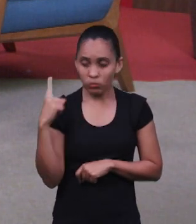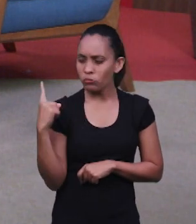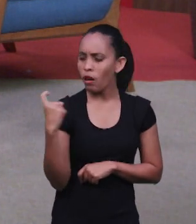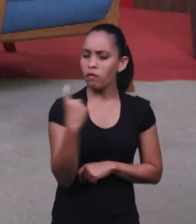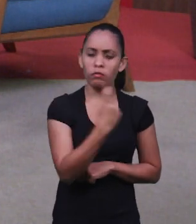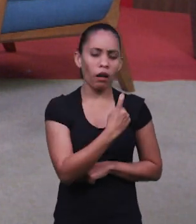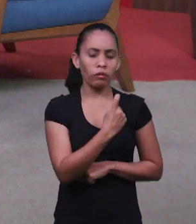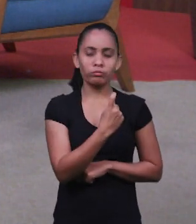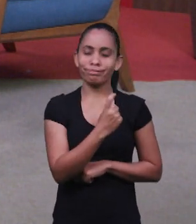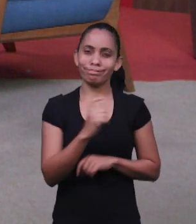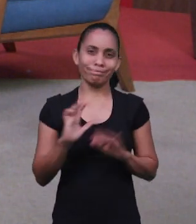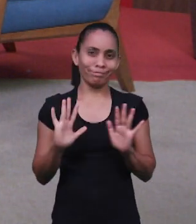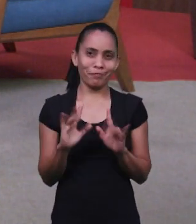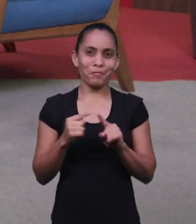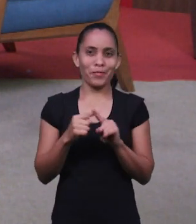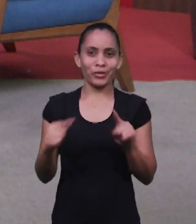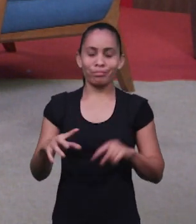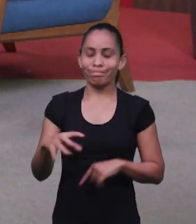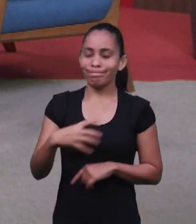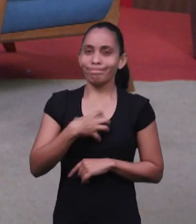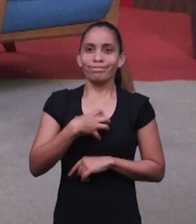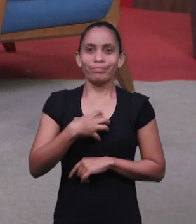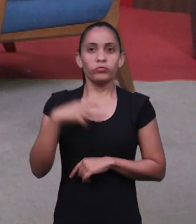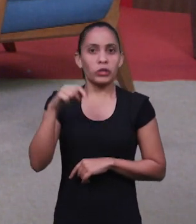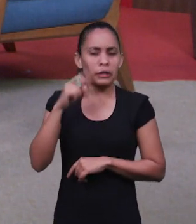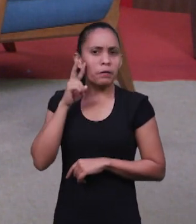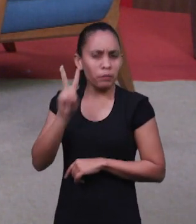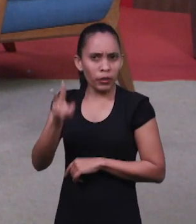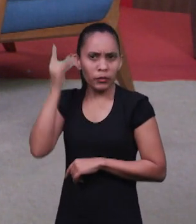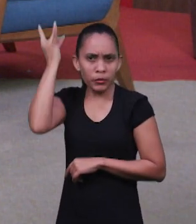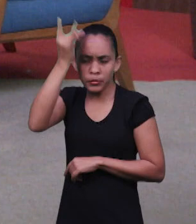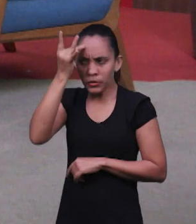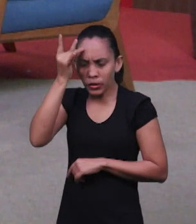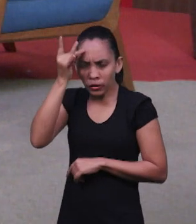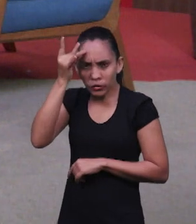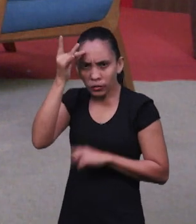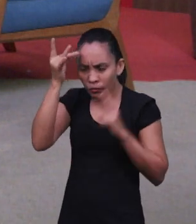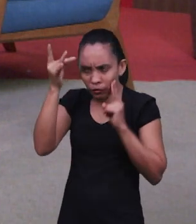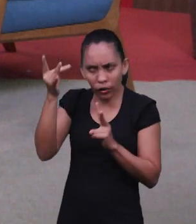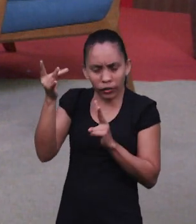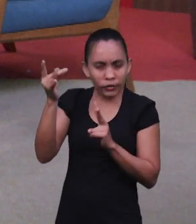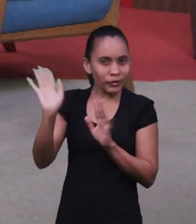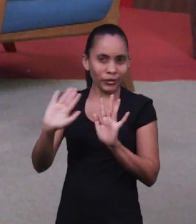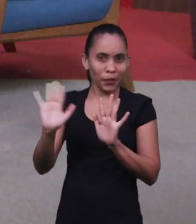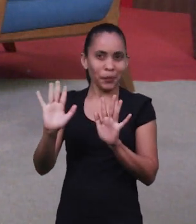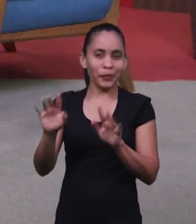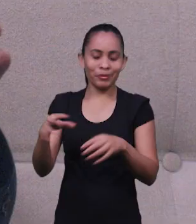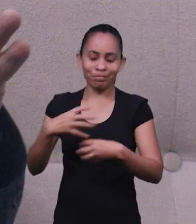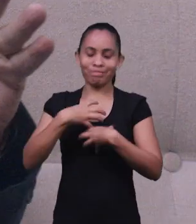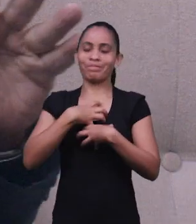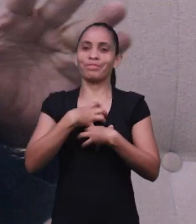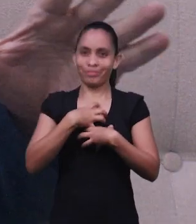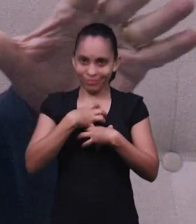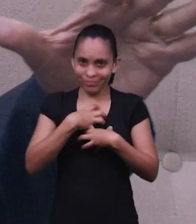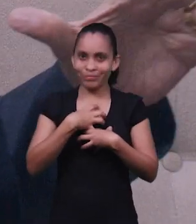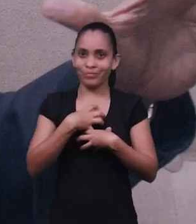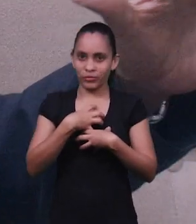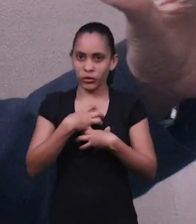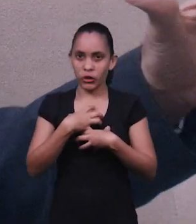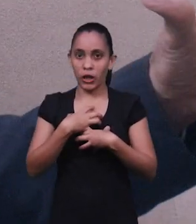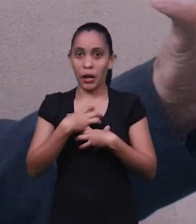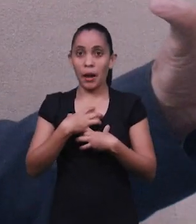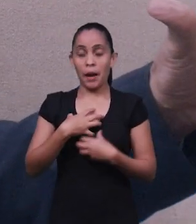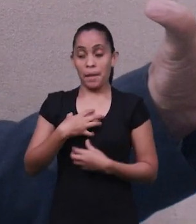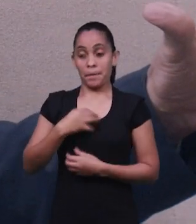On sent le Saint-Esprit. Il est présent avec nous dans votre foyer, Où Maria est entrée ce